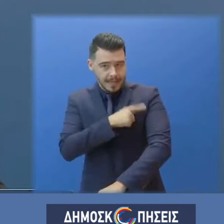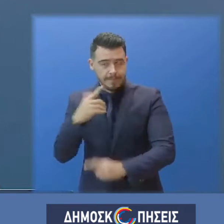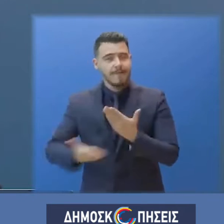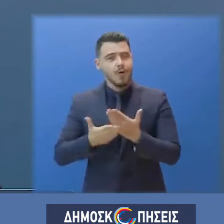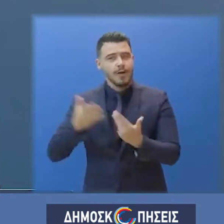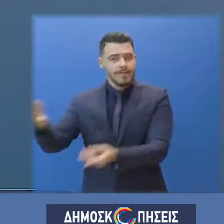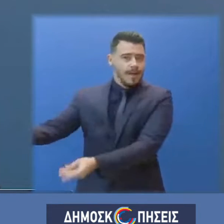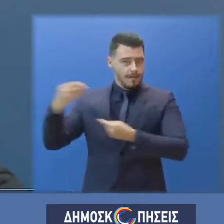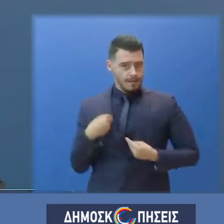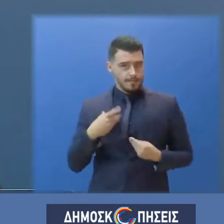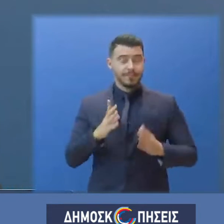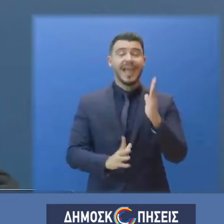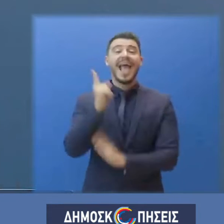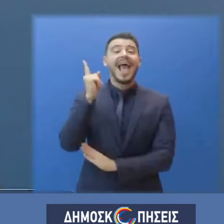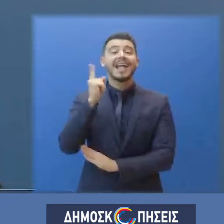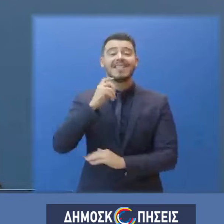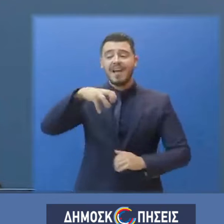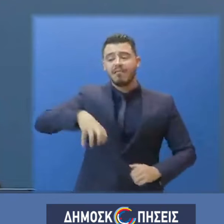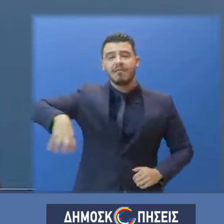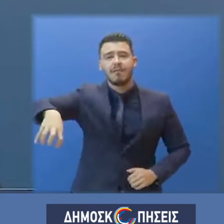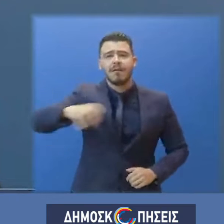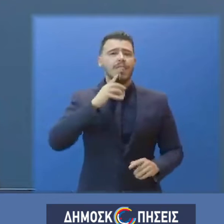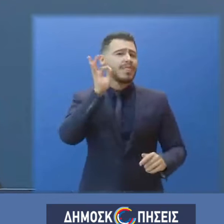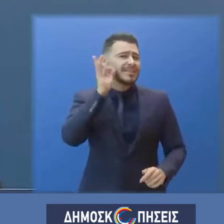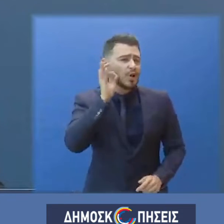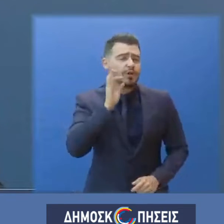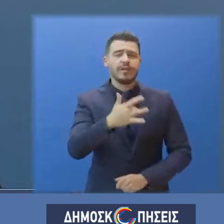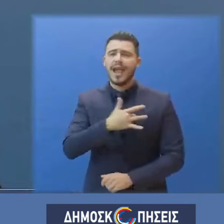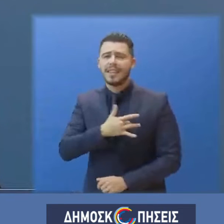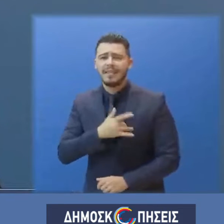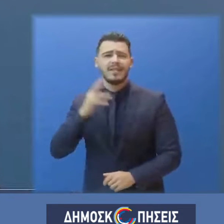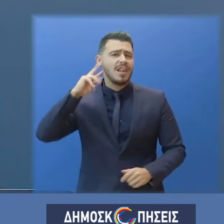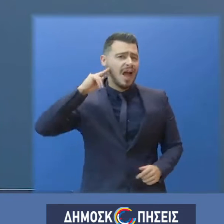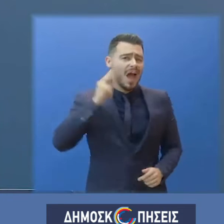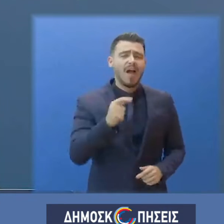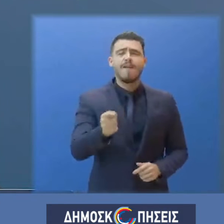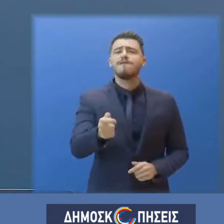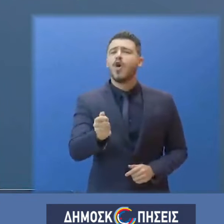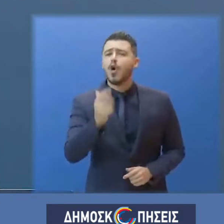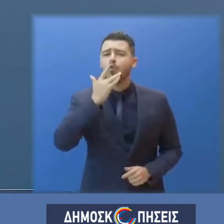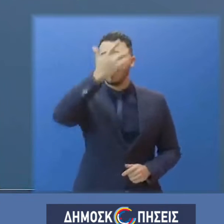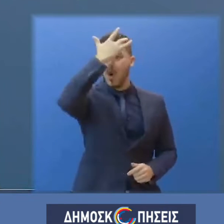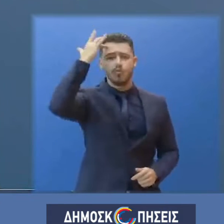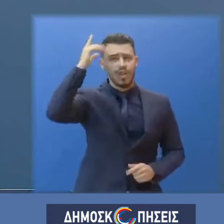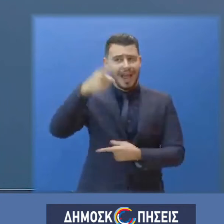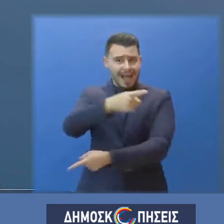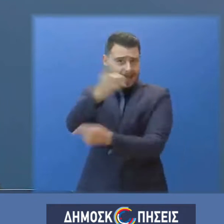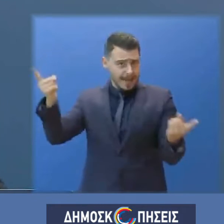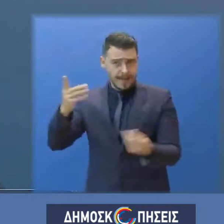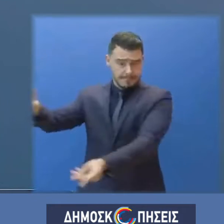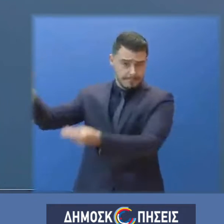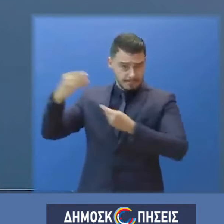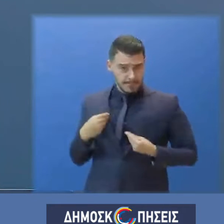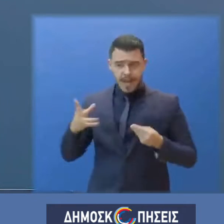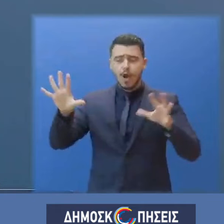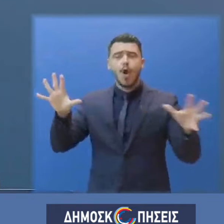11 ιδιωτικές κλινικές στη Θεσσαλονίκη, τη Λάρισα, το Βόλο, την Καρδίτσα, τα Τρίκαλα και την Κοζάνη έχουν διαθέσει για την νοσηλεία COVID περιστατικών πάνω από